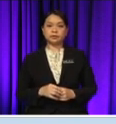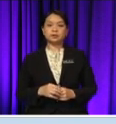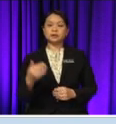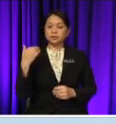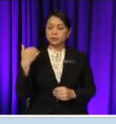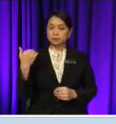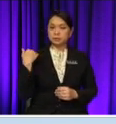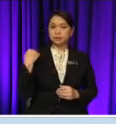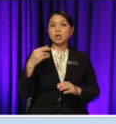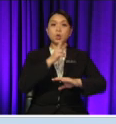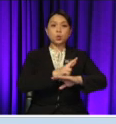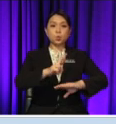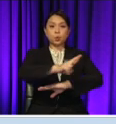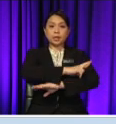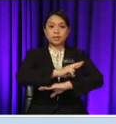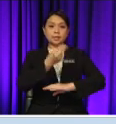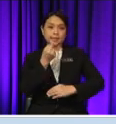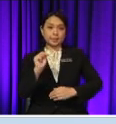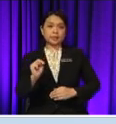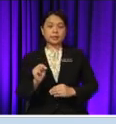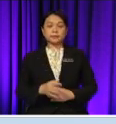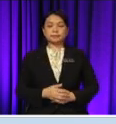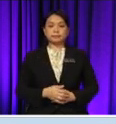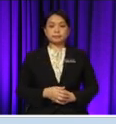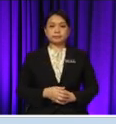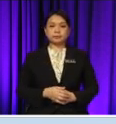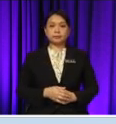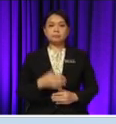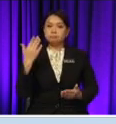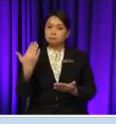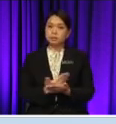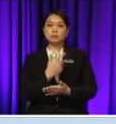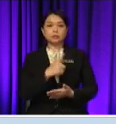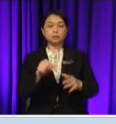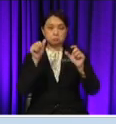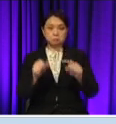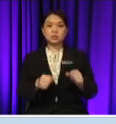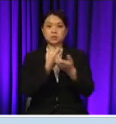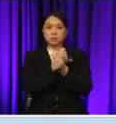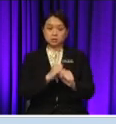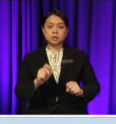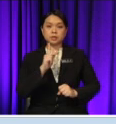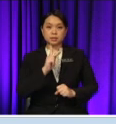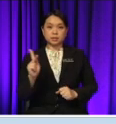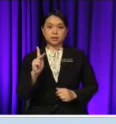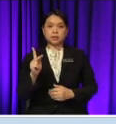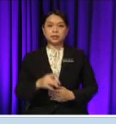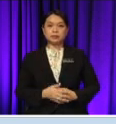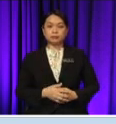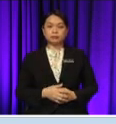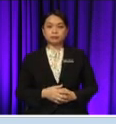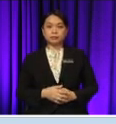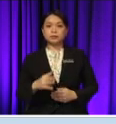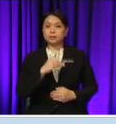Oke dan lain sekali barulah kita boleh menyediakan PCC pemilik inilah yang